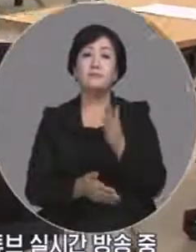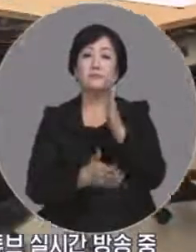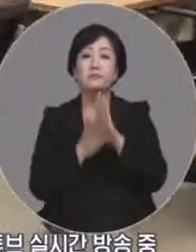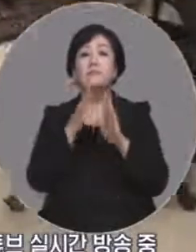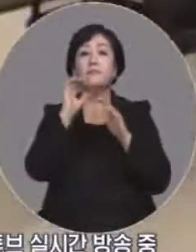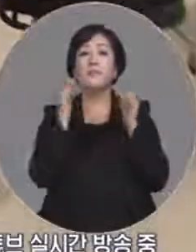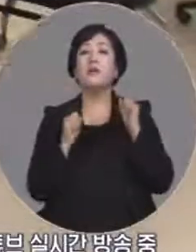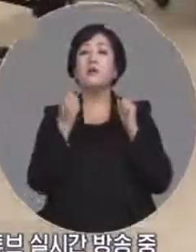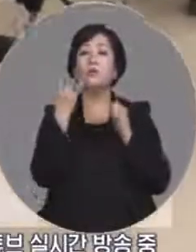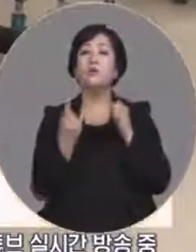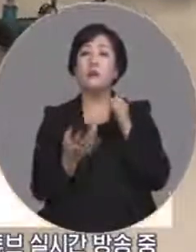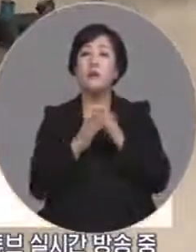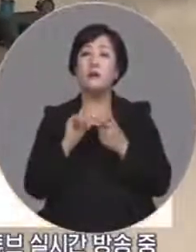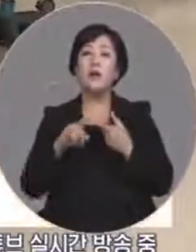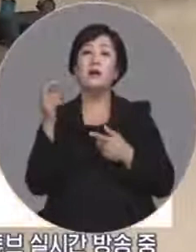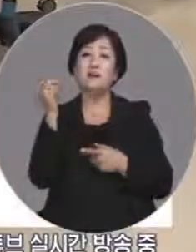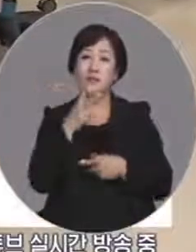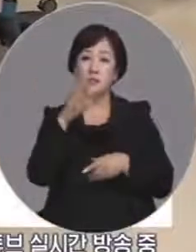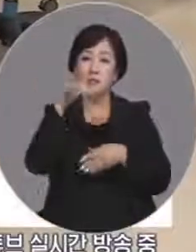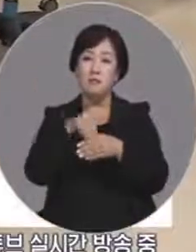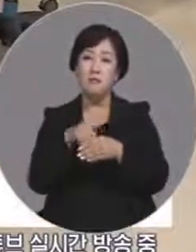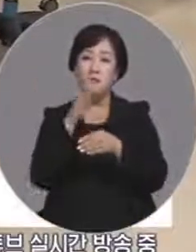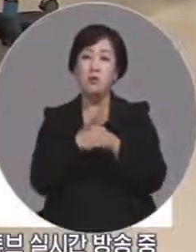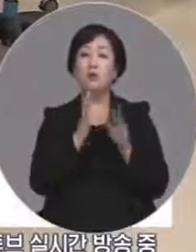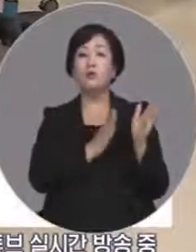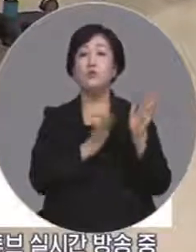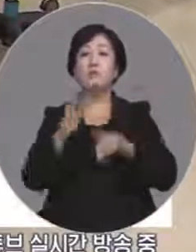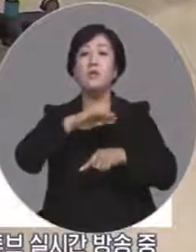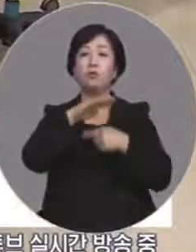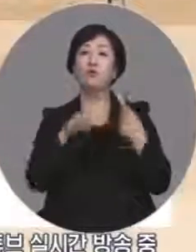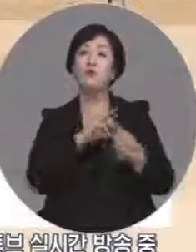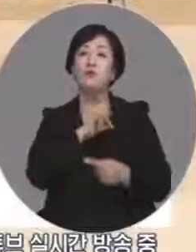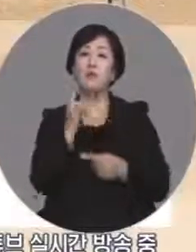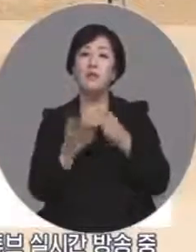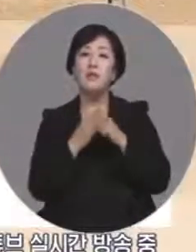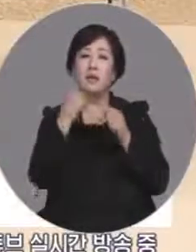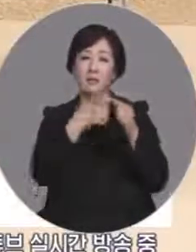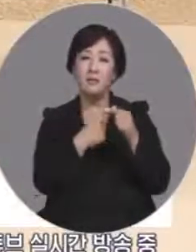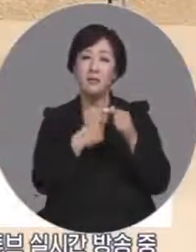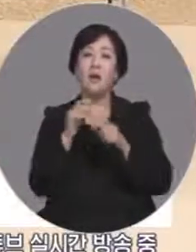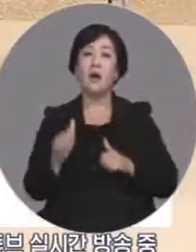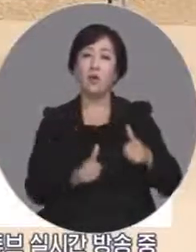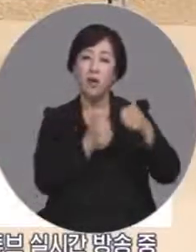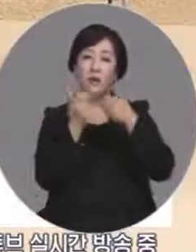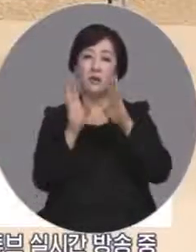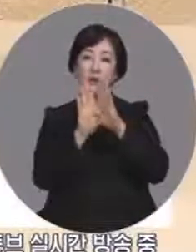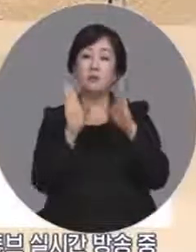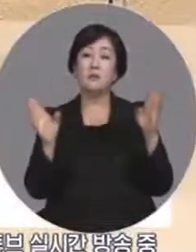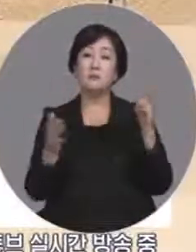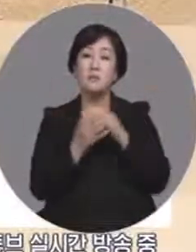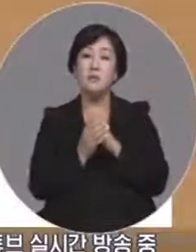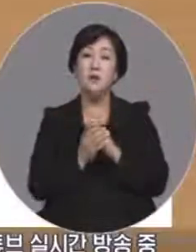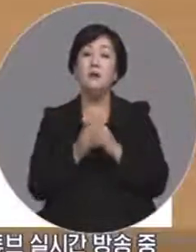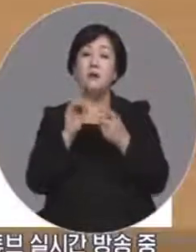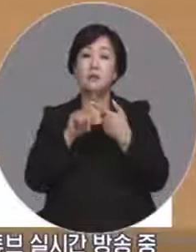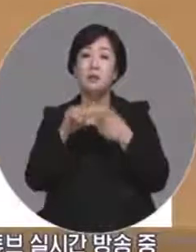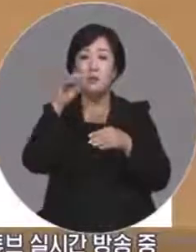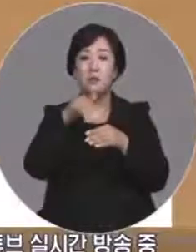울산시 체육회가 회장 재선거를 위한 선거운영위원회 1차 회의를 열었습니다. 이